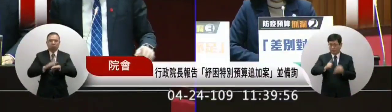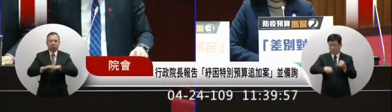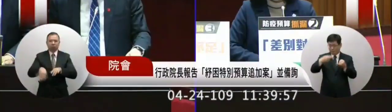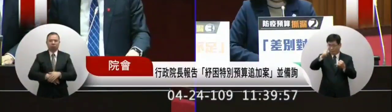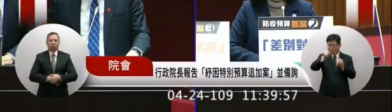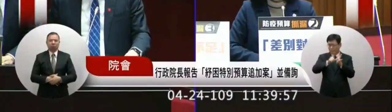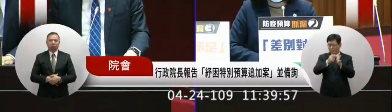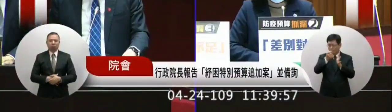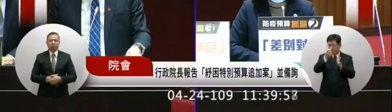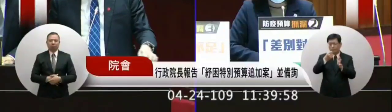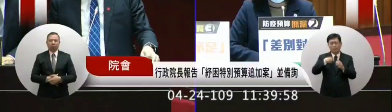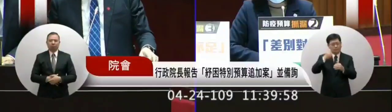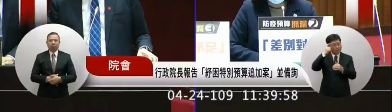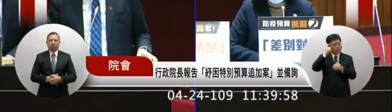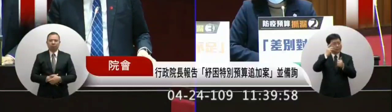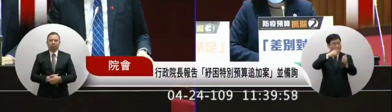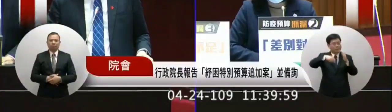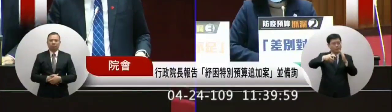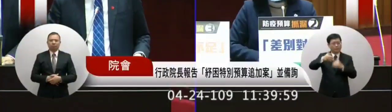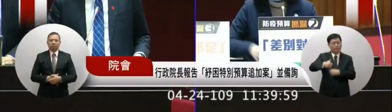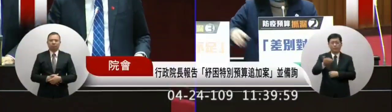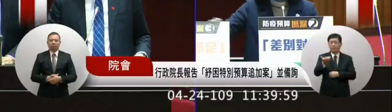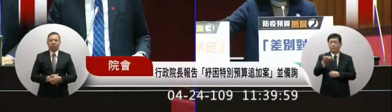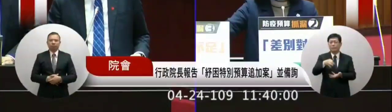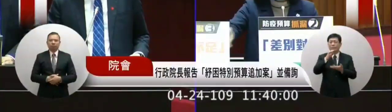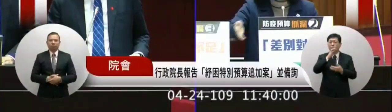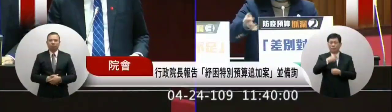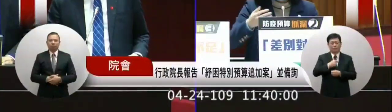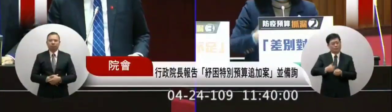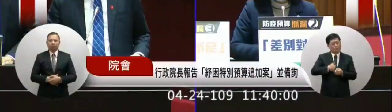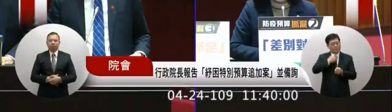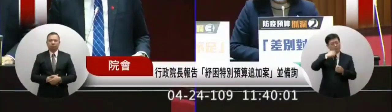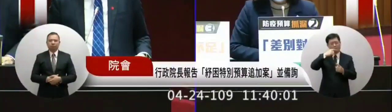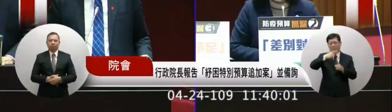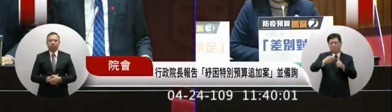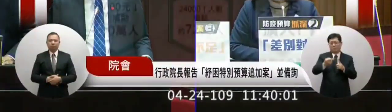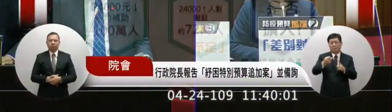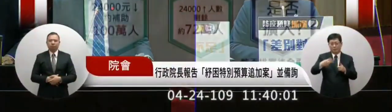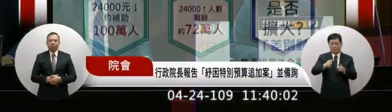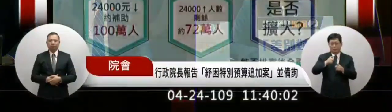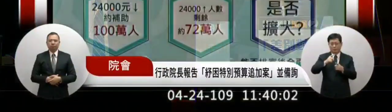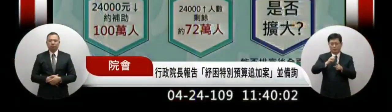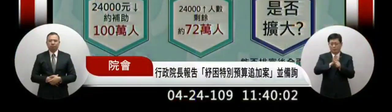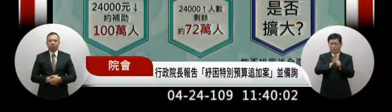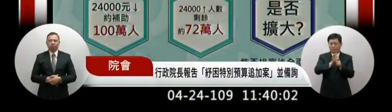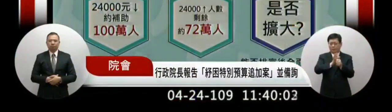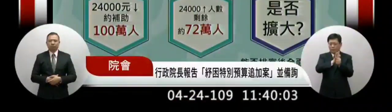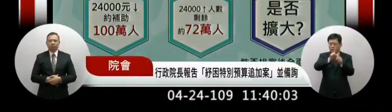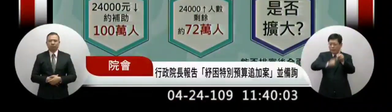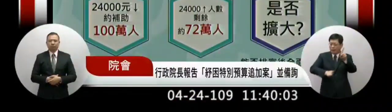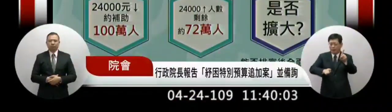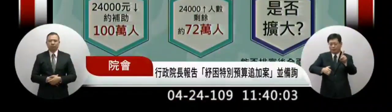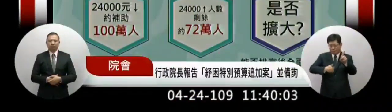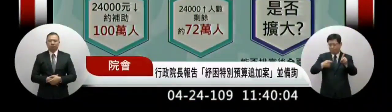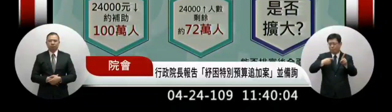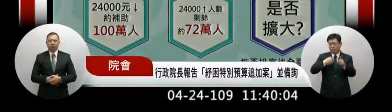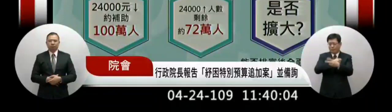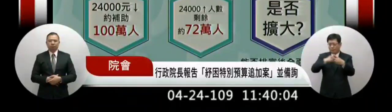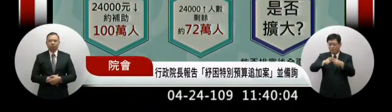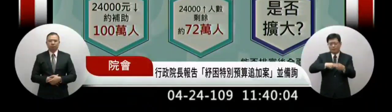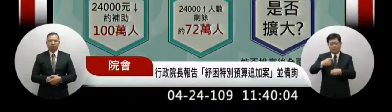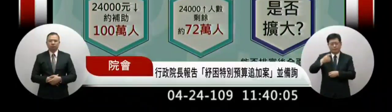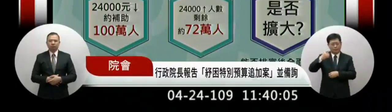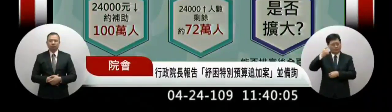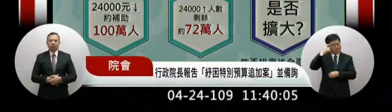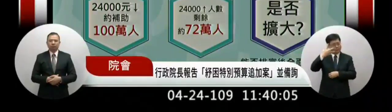后我想一点时间哦，我就叫院长哦，刚刚讲诚意不足之外，差别对待确实是一个大家劳工心里的痛。您知